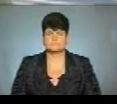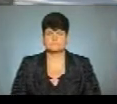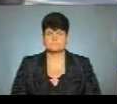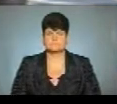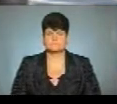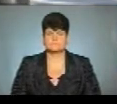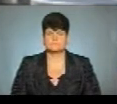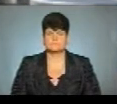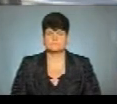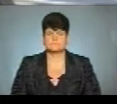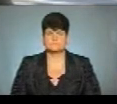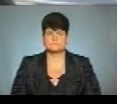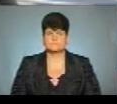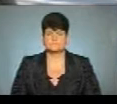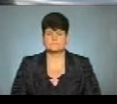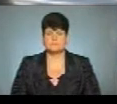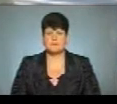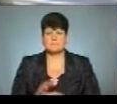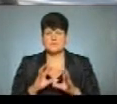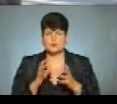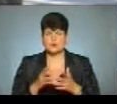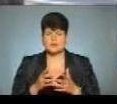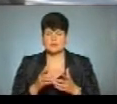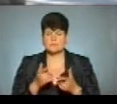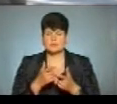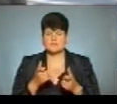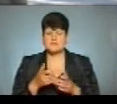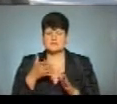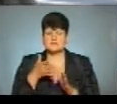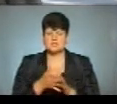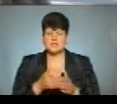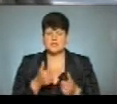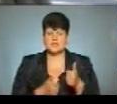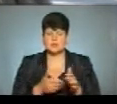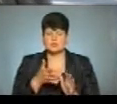Ну, Transparency International чи інші міжнародні організації визначають рейтинг прозорості